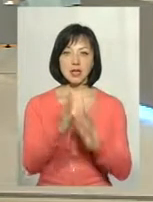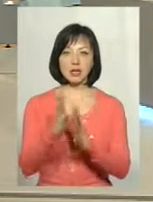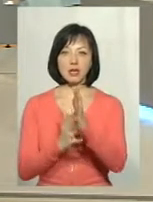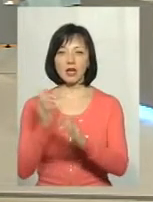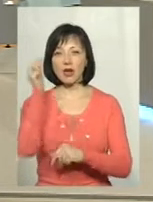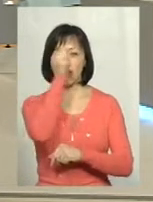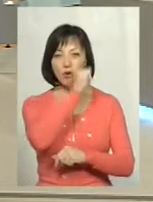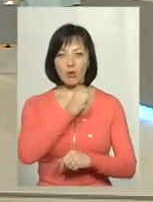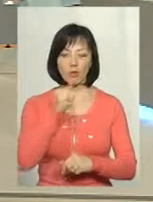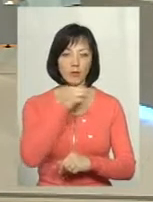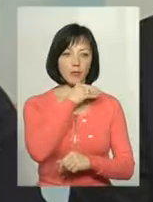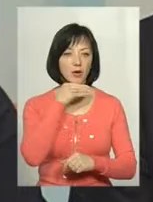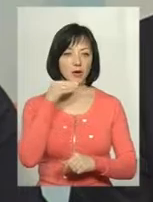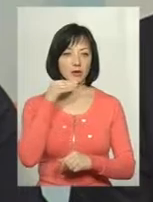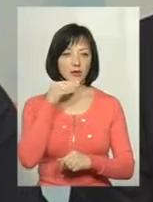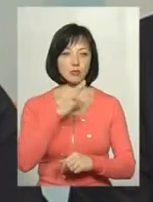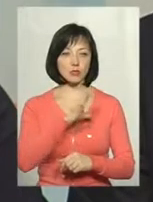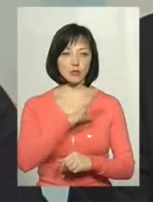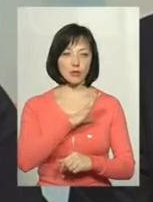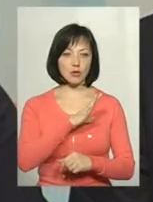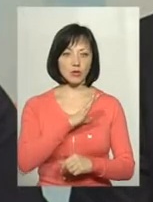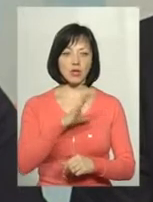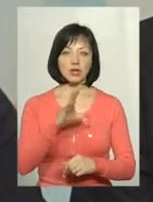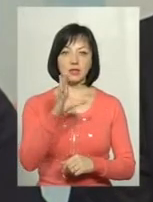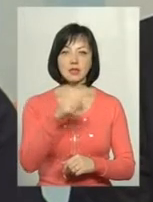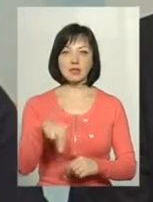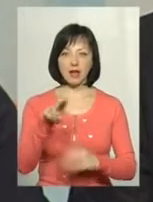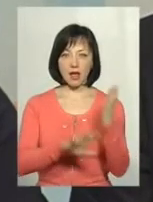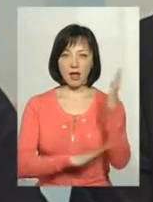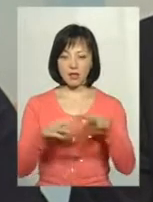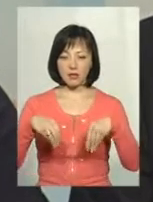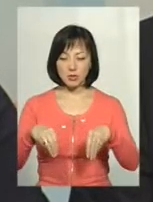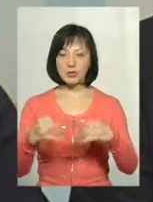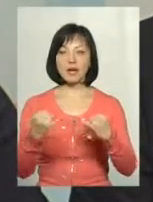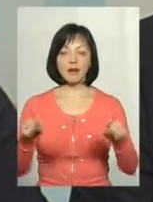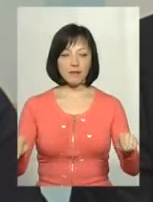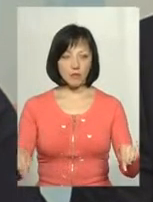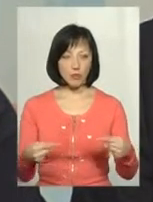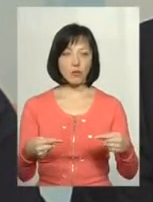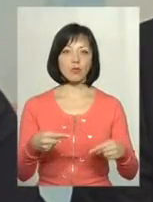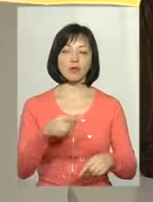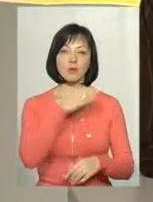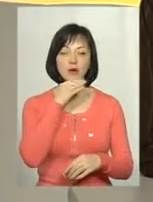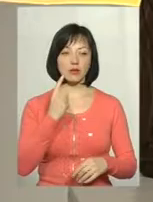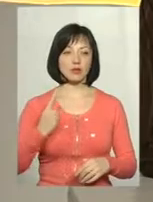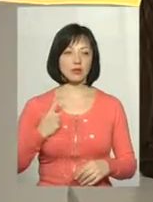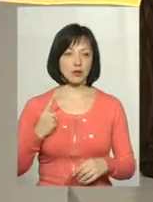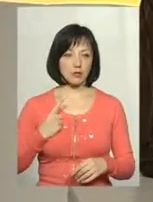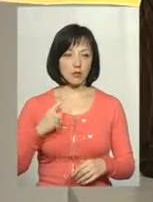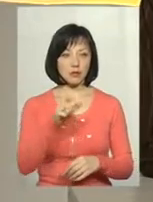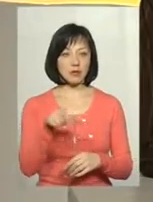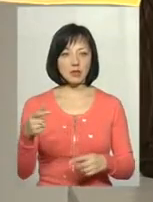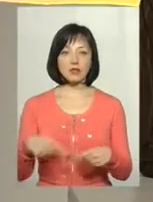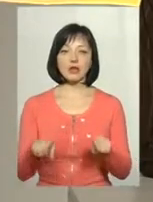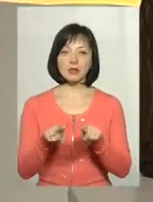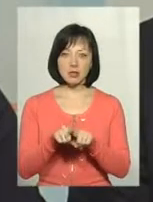ви знаєте, що раніше в районі багато було садків посаджено, відновлюють, багато одноосібників, і це є так